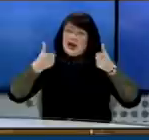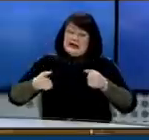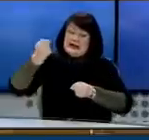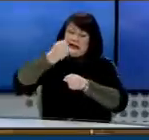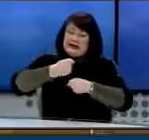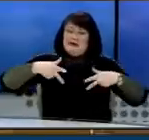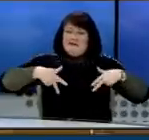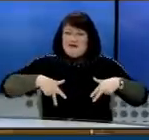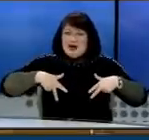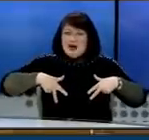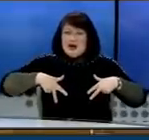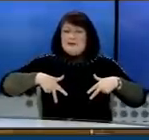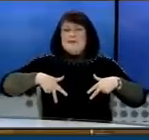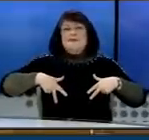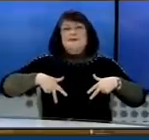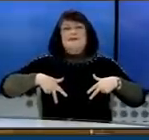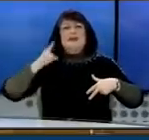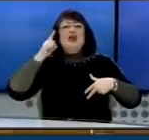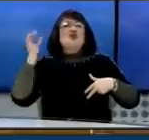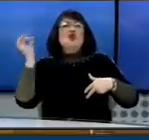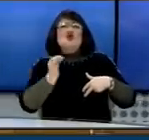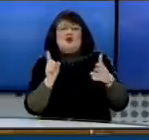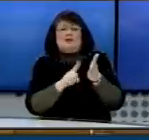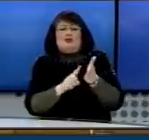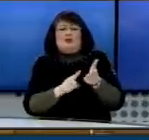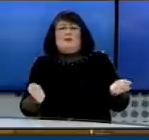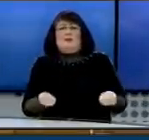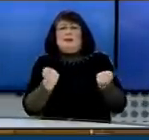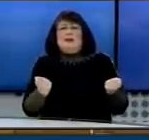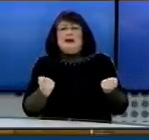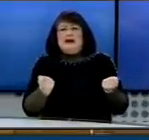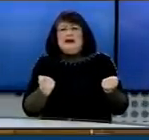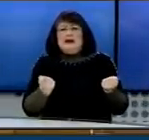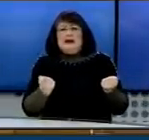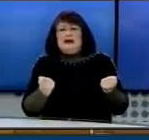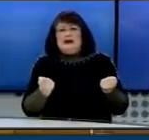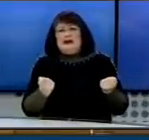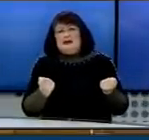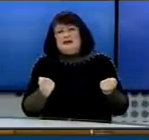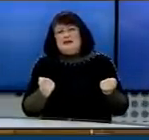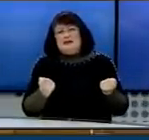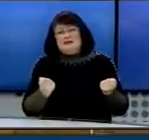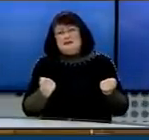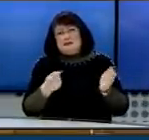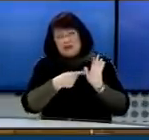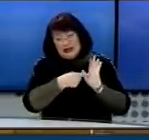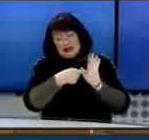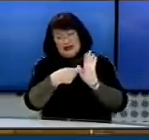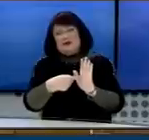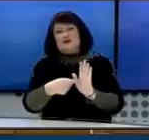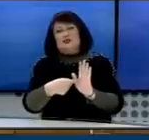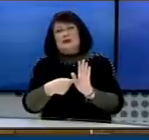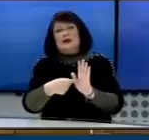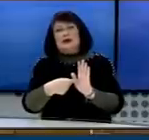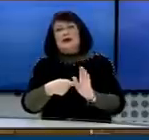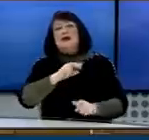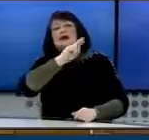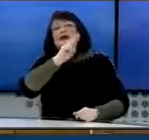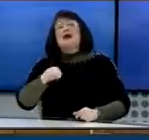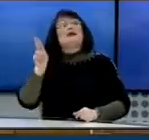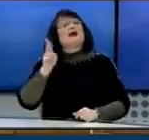Δημοκρατία για να γίνει το αυτονόητο αλλά και δυναμικό στο συμβολισμό του. Να